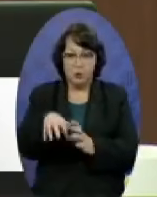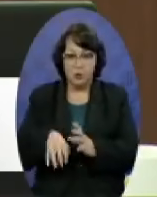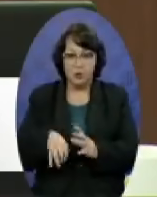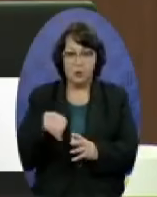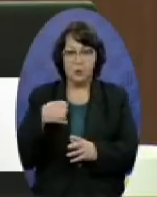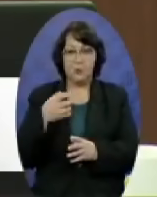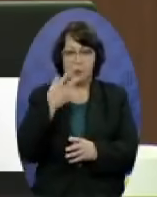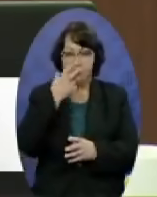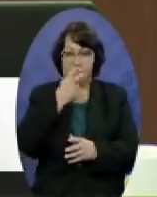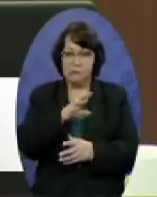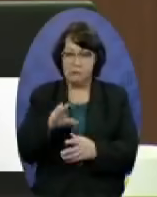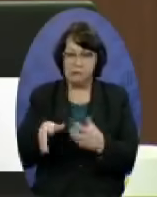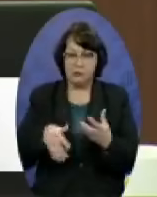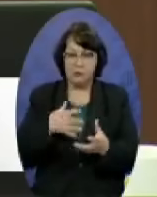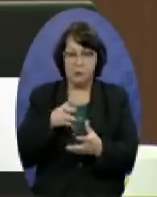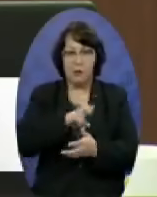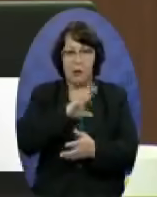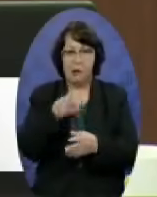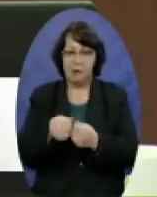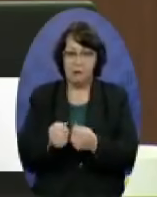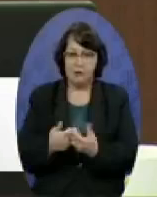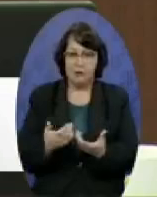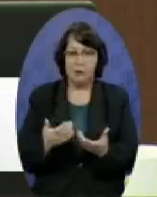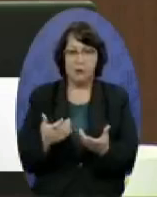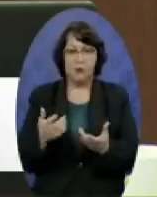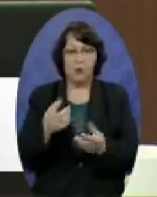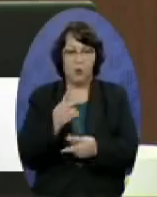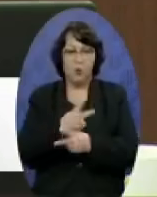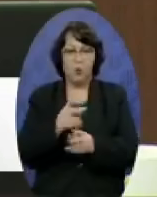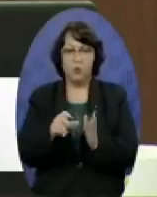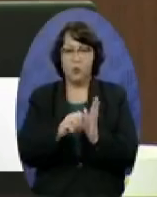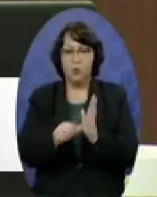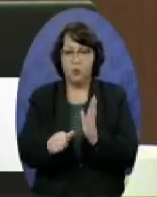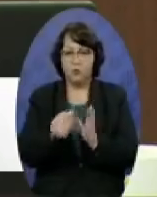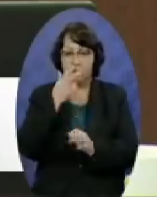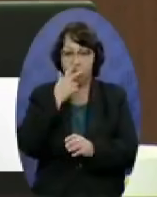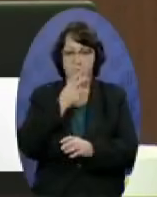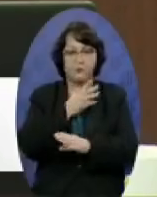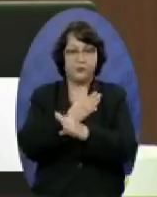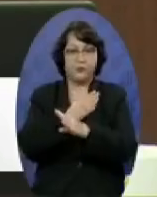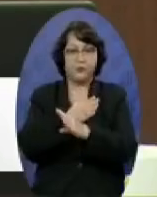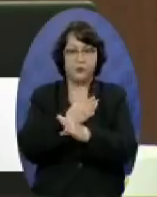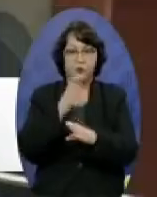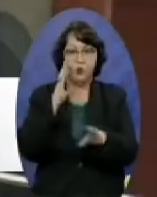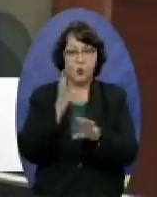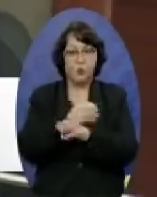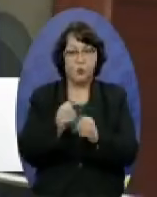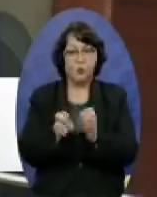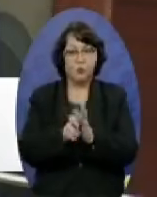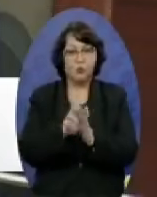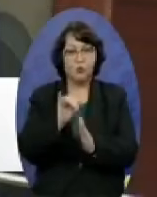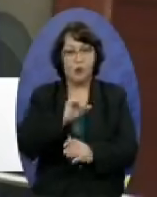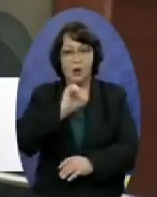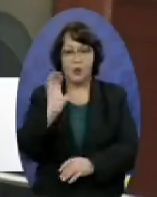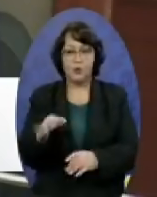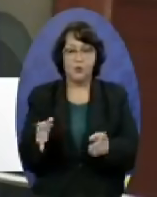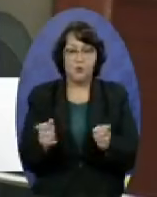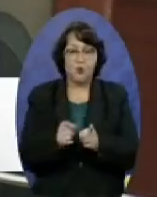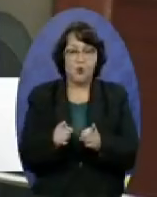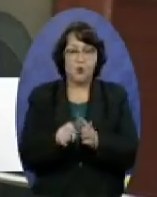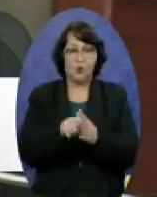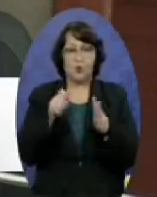олдуултыг бас хууль бас одоо түүж байгаа байдлыг одоо зохицуулна гэж ойлгож болох уу? Богино хугацааны ашиг